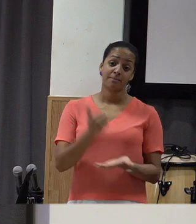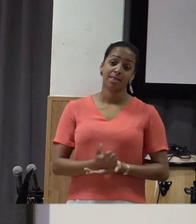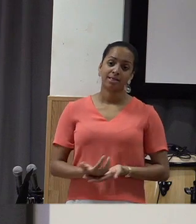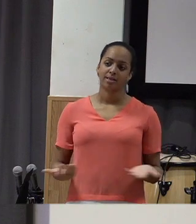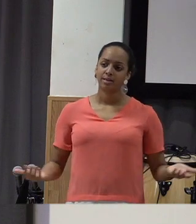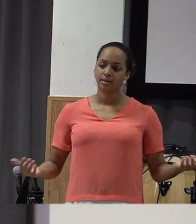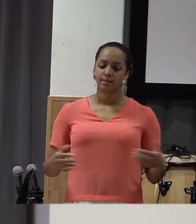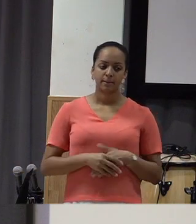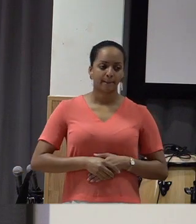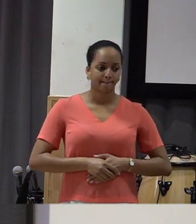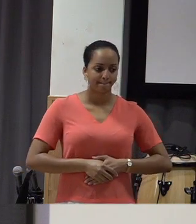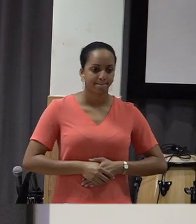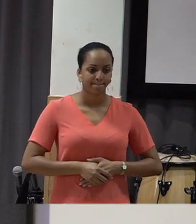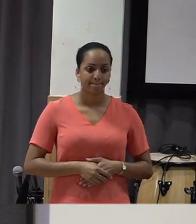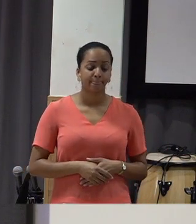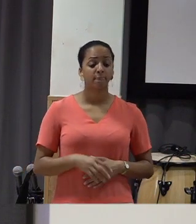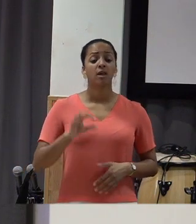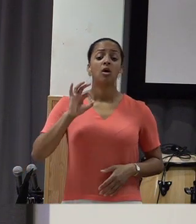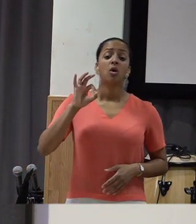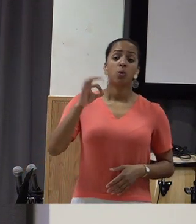soit oui et que ton non soit non.